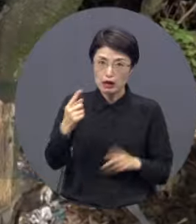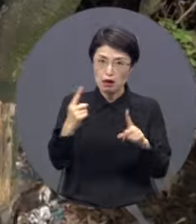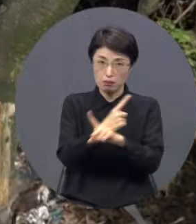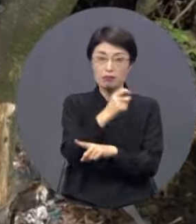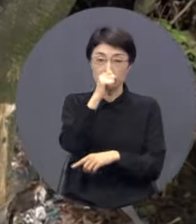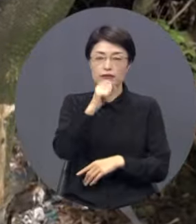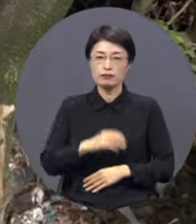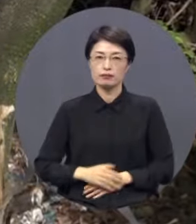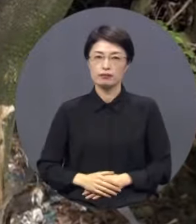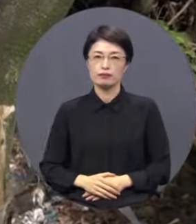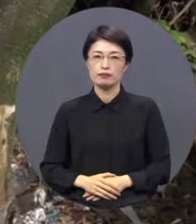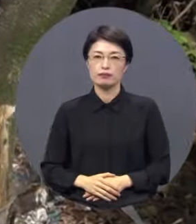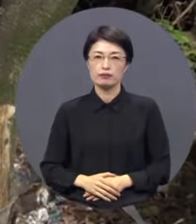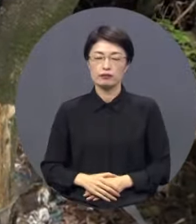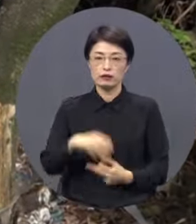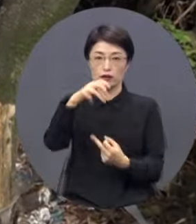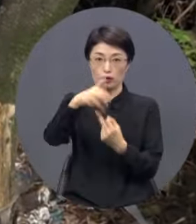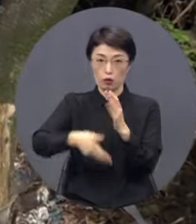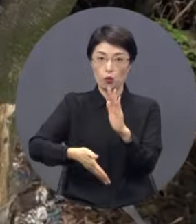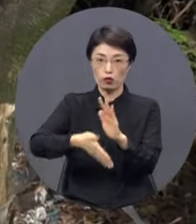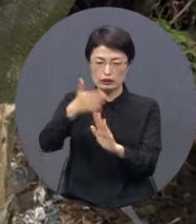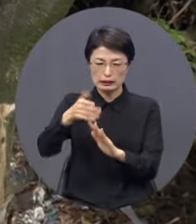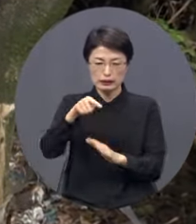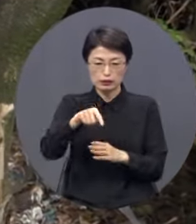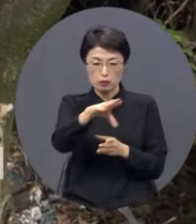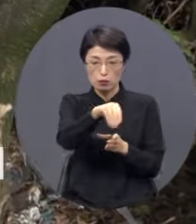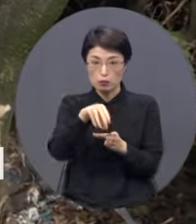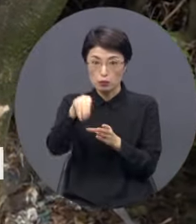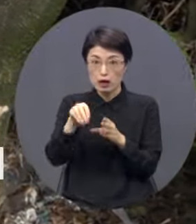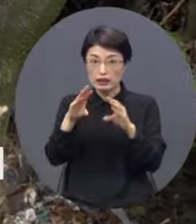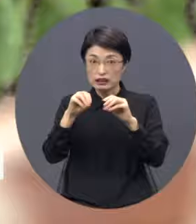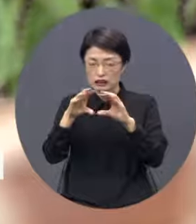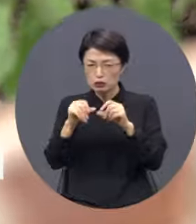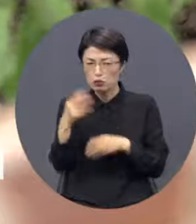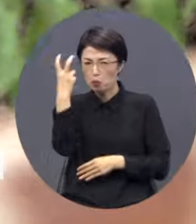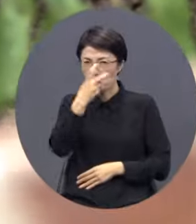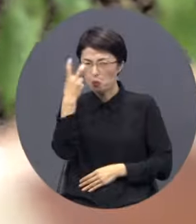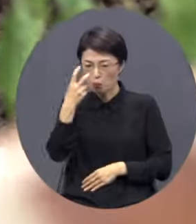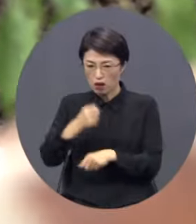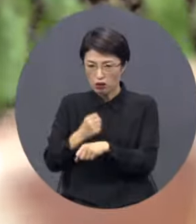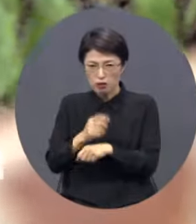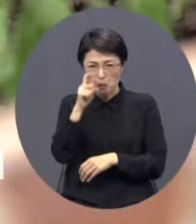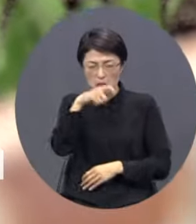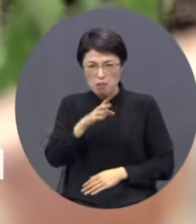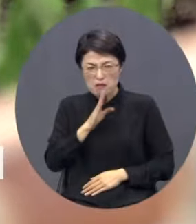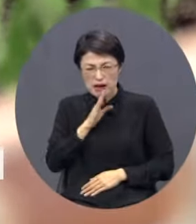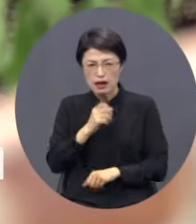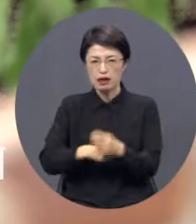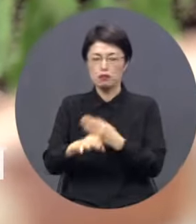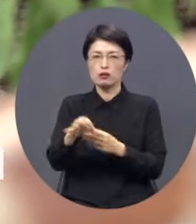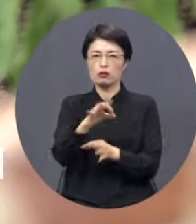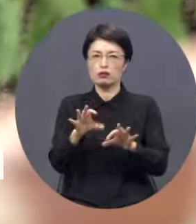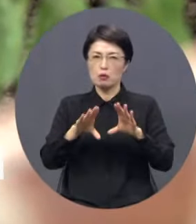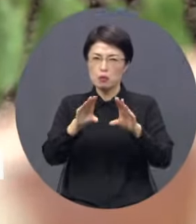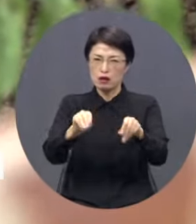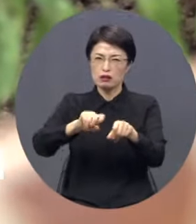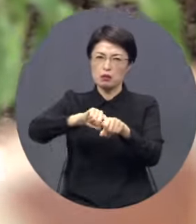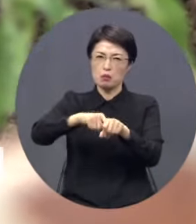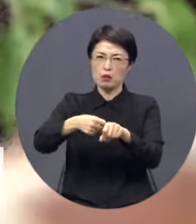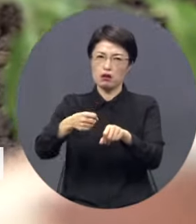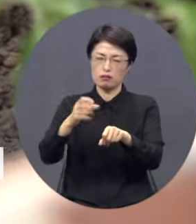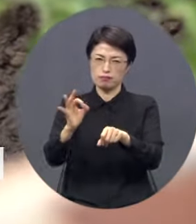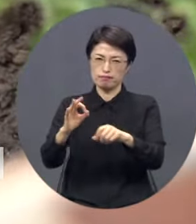개선돼서. 서귀포시는 채취한 시료를 검사해 오염이 확인되면 영업 정지와 과태료 등을 부과할